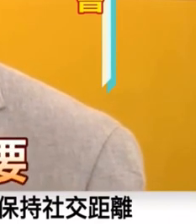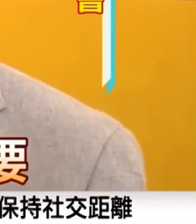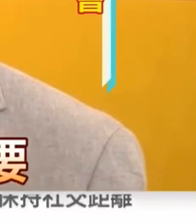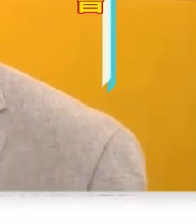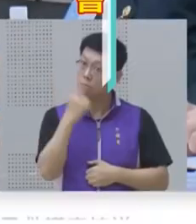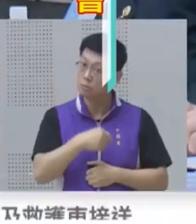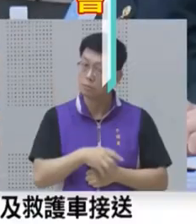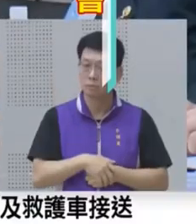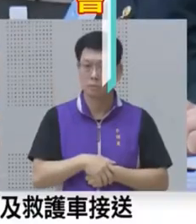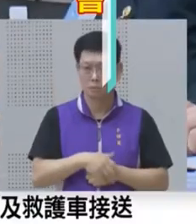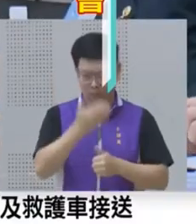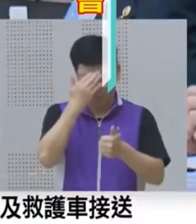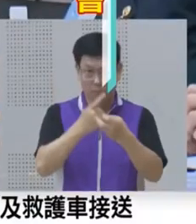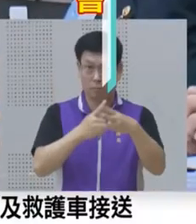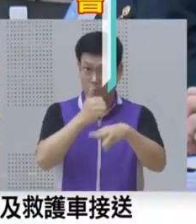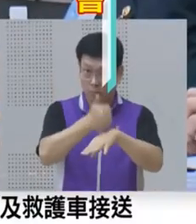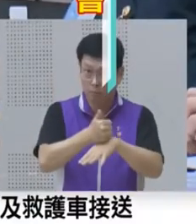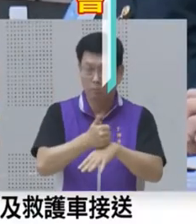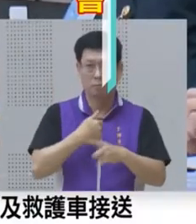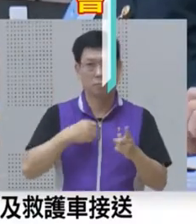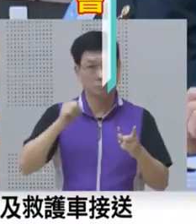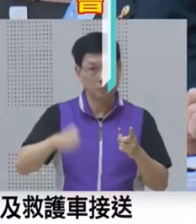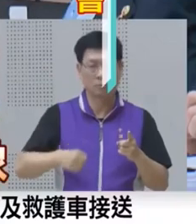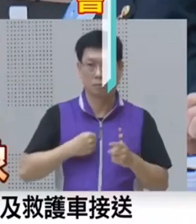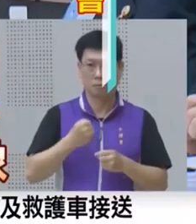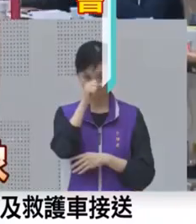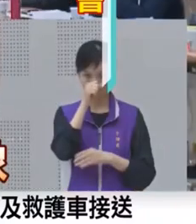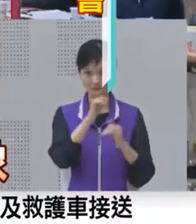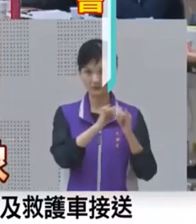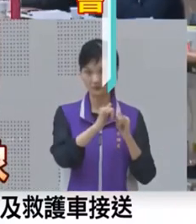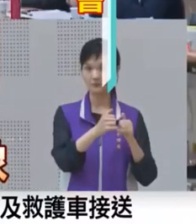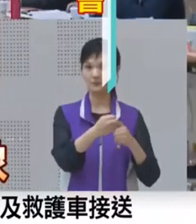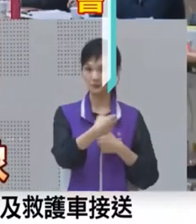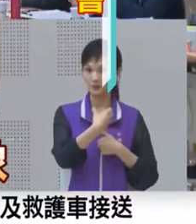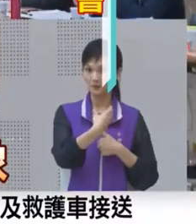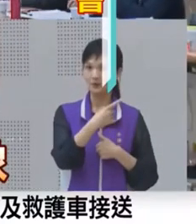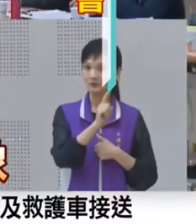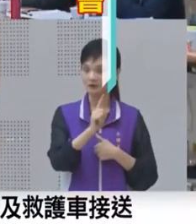个社会责任重要。 捍卫言论自由，中天换照听证会， NCC